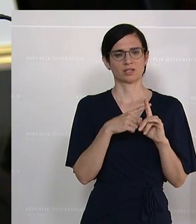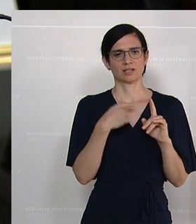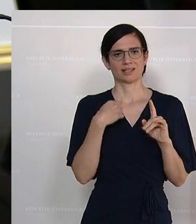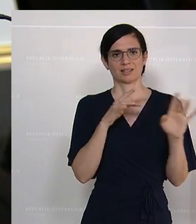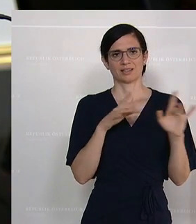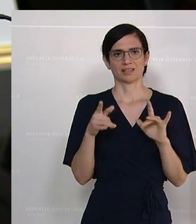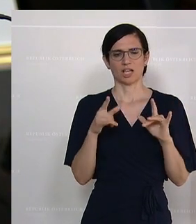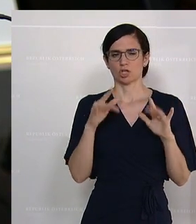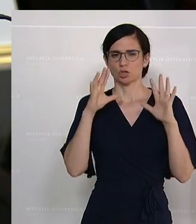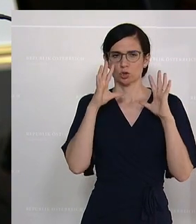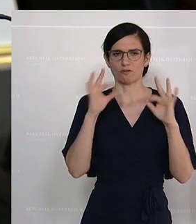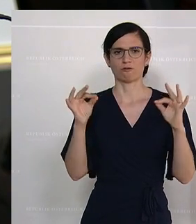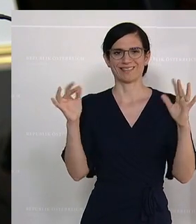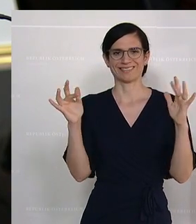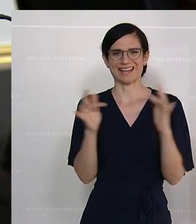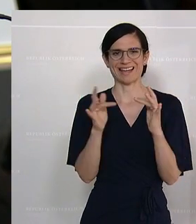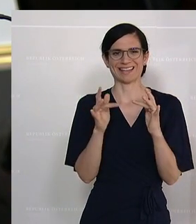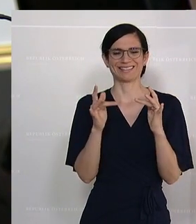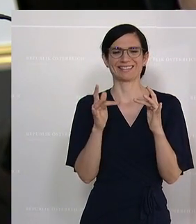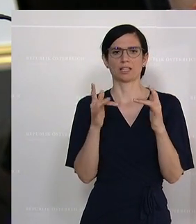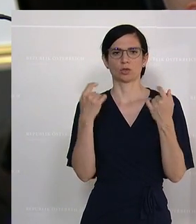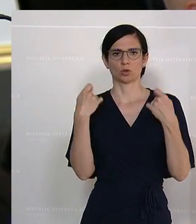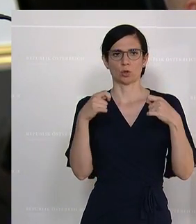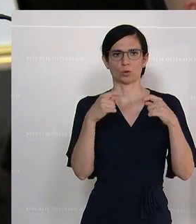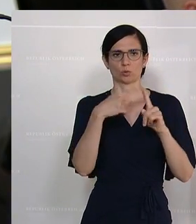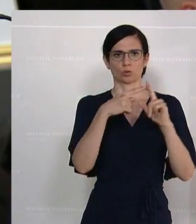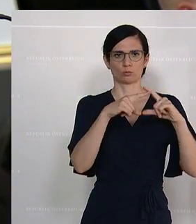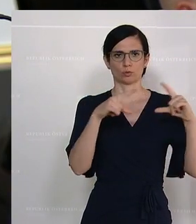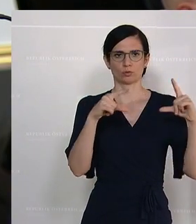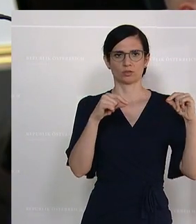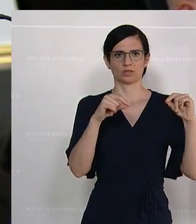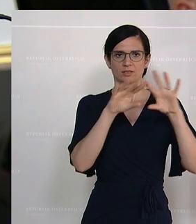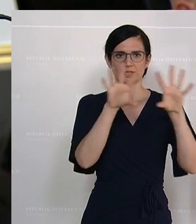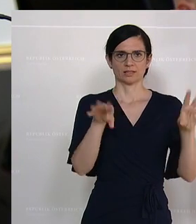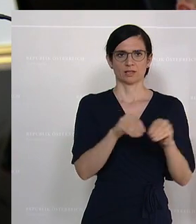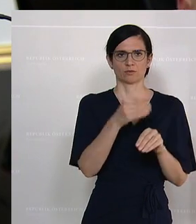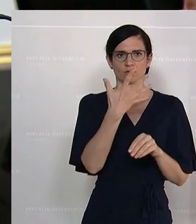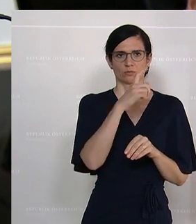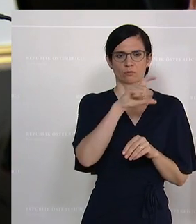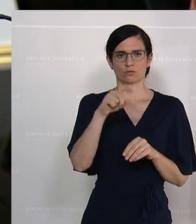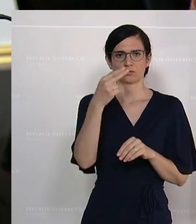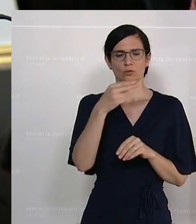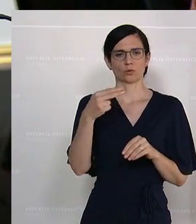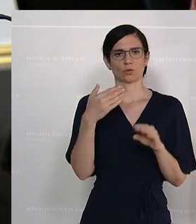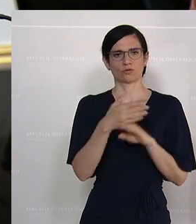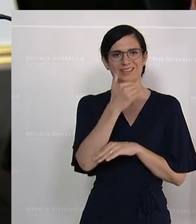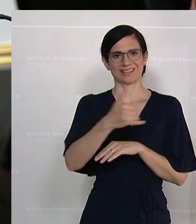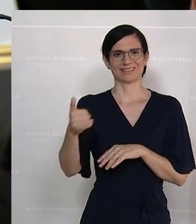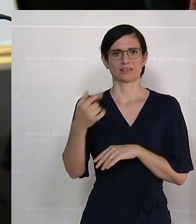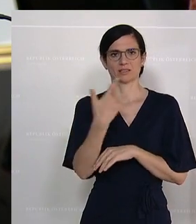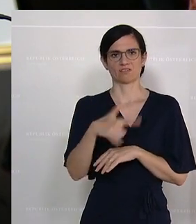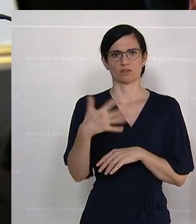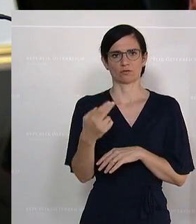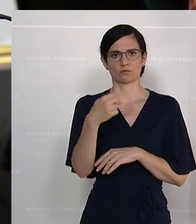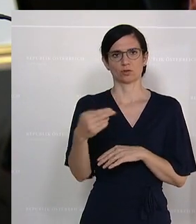einen anti teuerung sbo nuss mit und in summe ergibt es 500 euro für jeden und jede 250 euro für